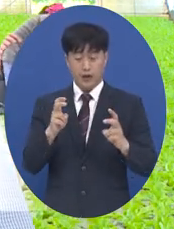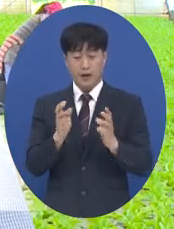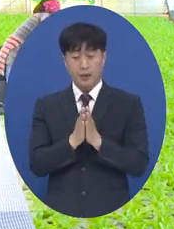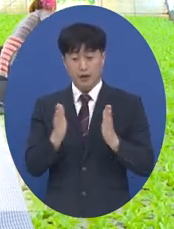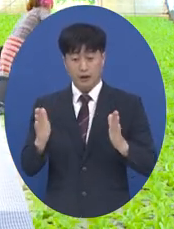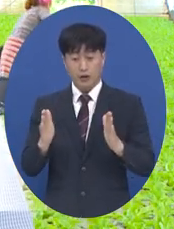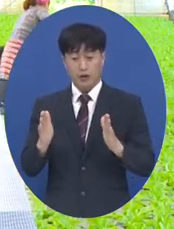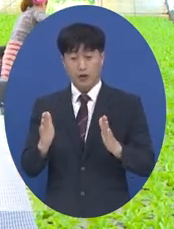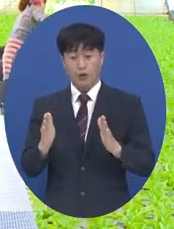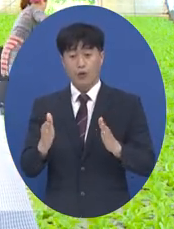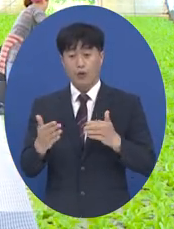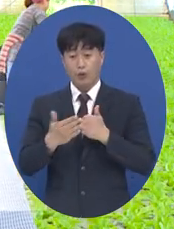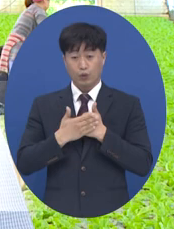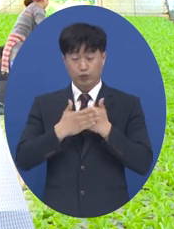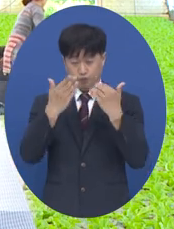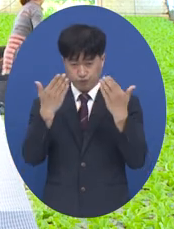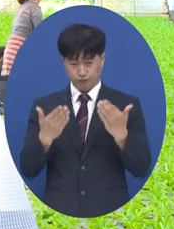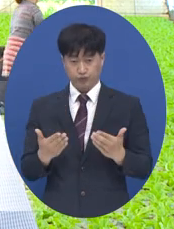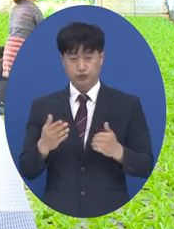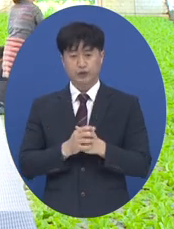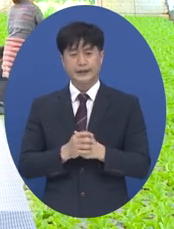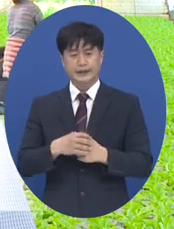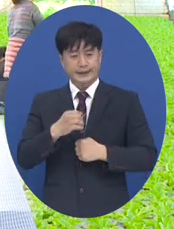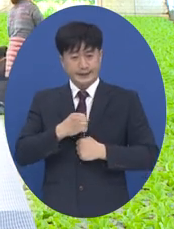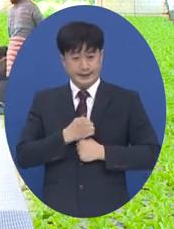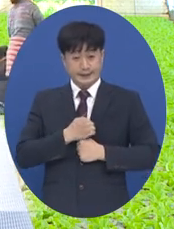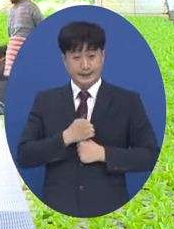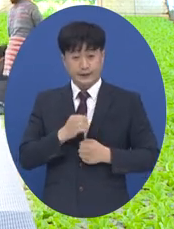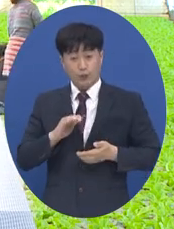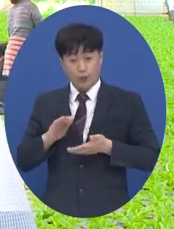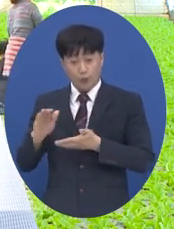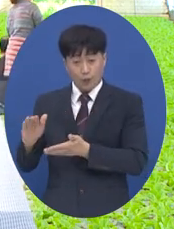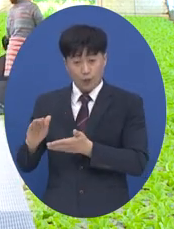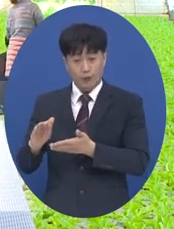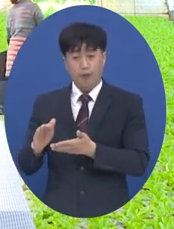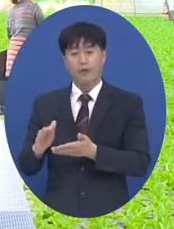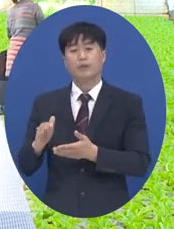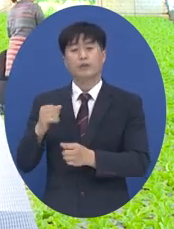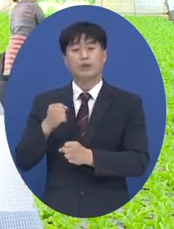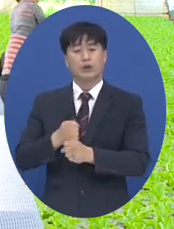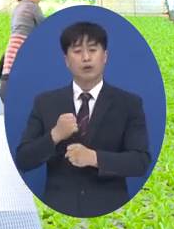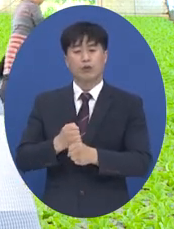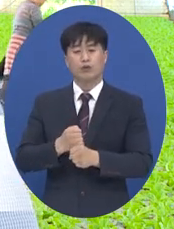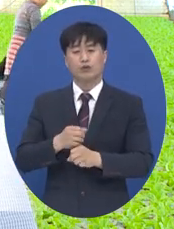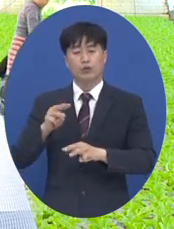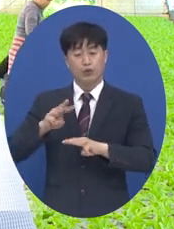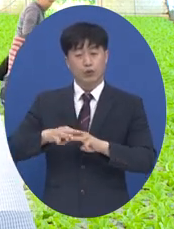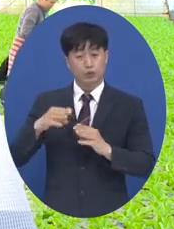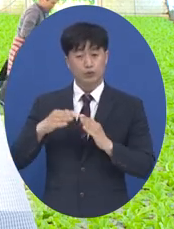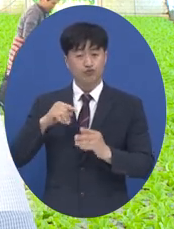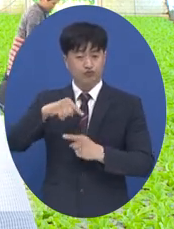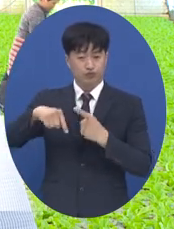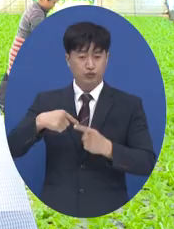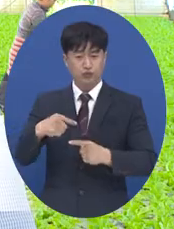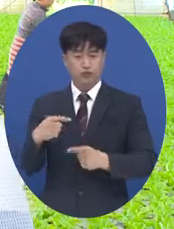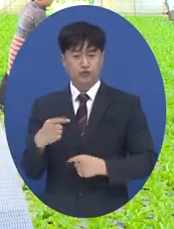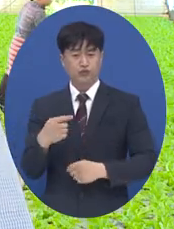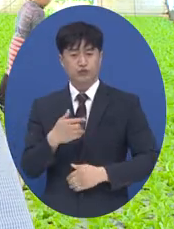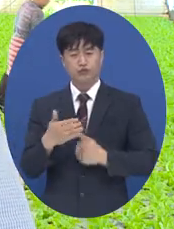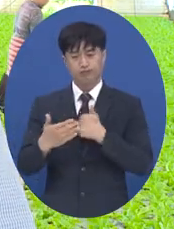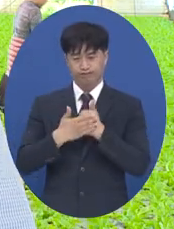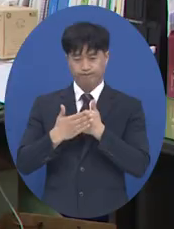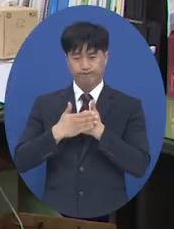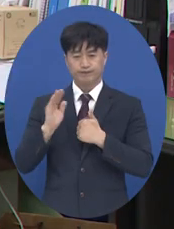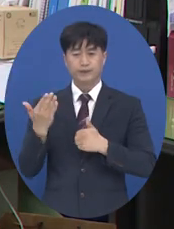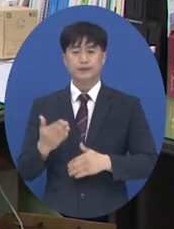이제 판로를 열어주셔서 안정적인 공급처가 생긴다라는 건 저희 농가 운영에 있어서 아주 든든한